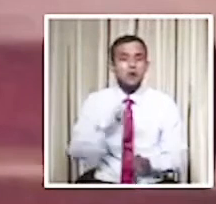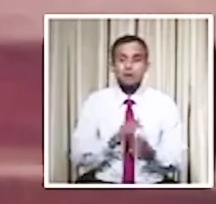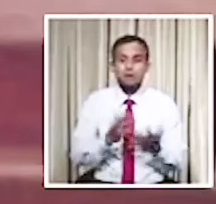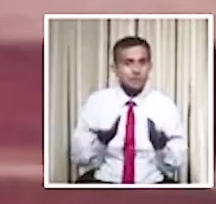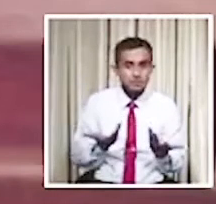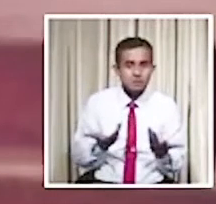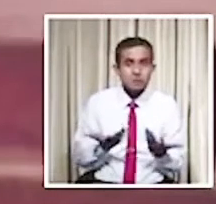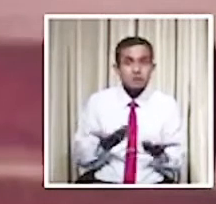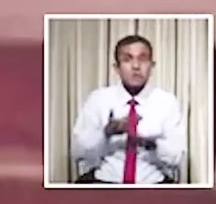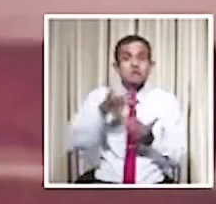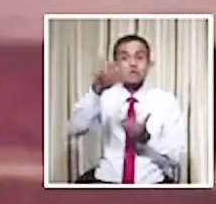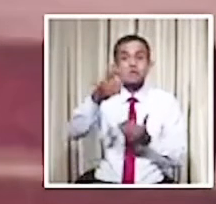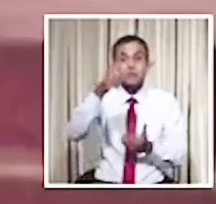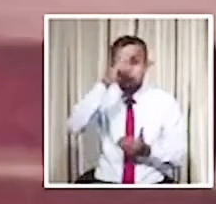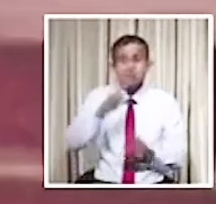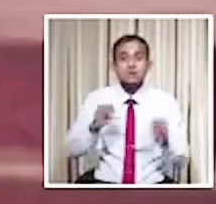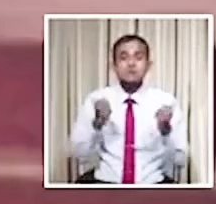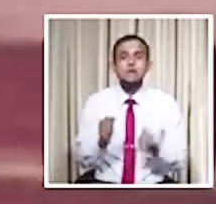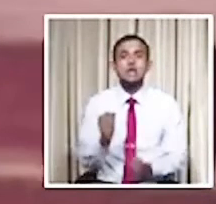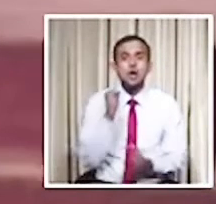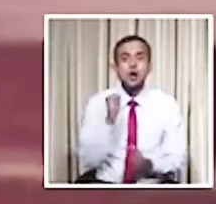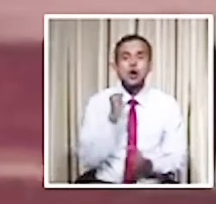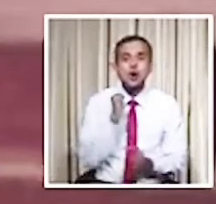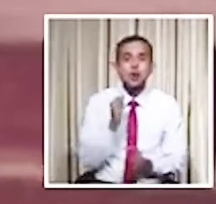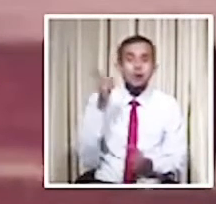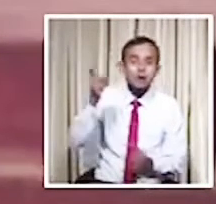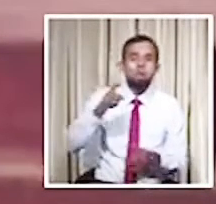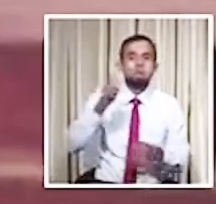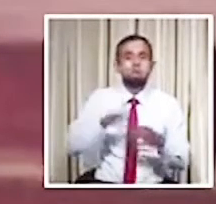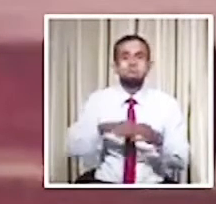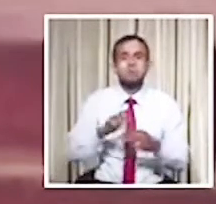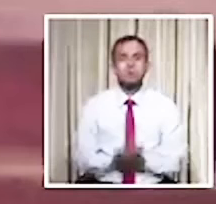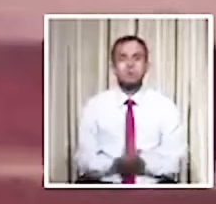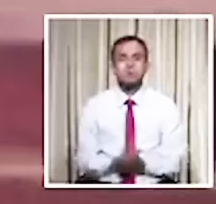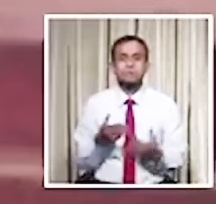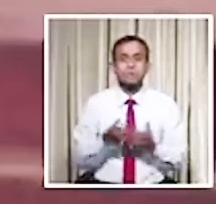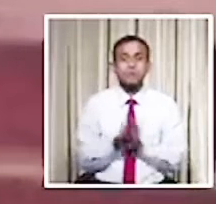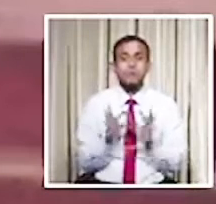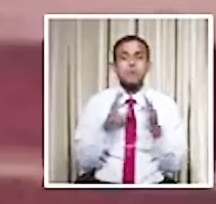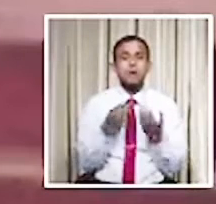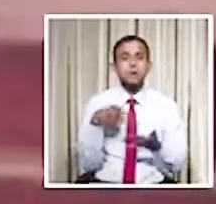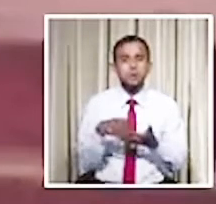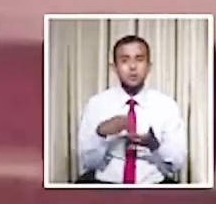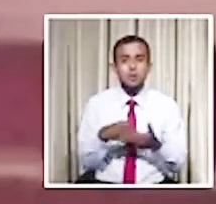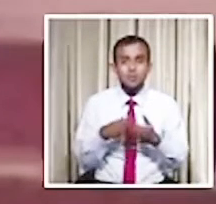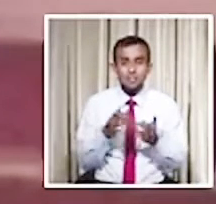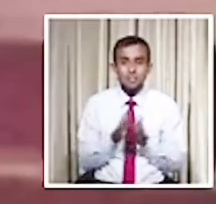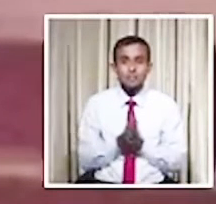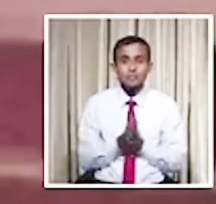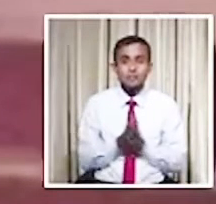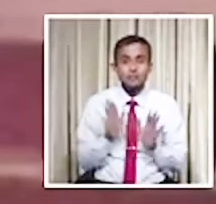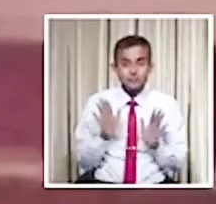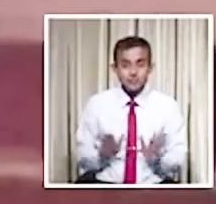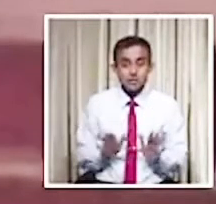துமித திசாநாயக்க தெரிவித்துள்ளார். நேற்றைய நாடாளுமன்ற அமர்வில் கலந்து கொண்டு உரையாற்றும் போதே அவர் இதனை தெரிவித்துள்ளார்.